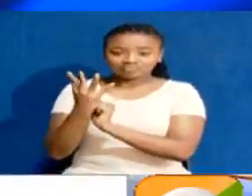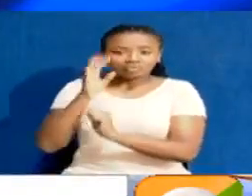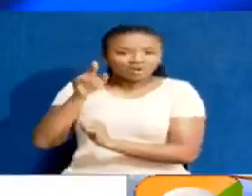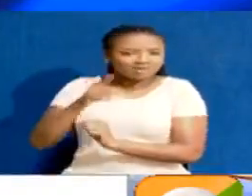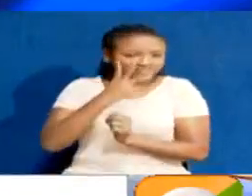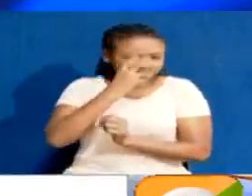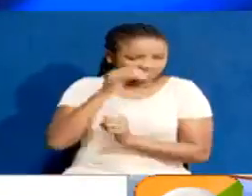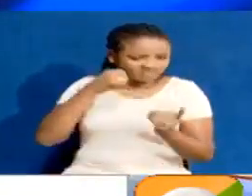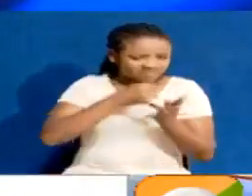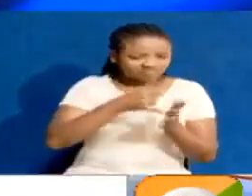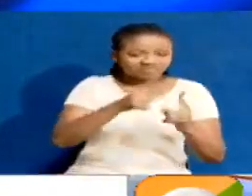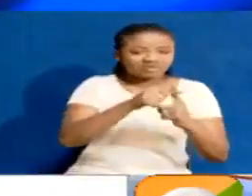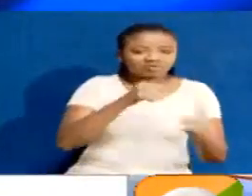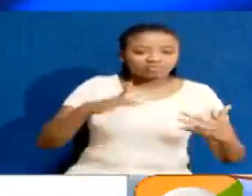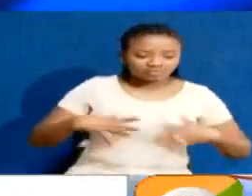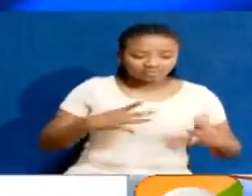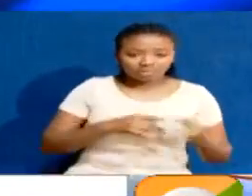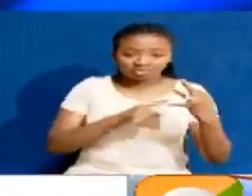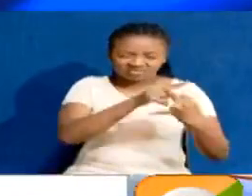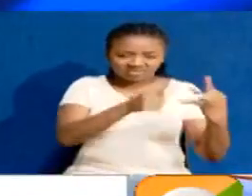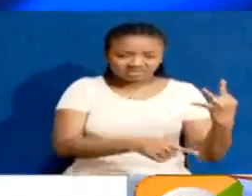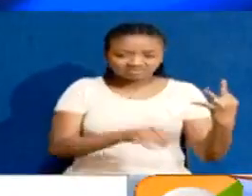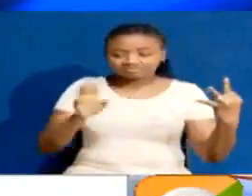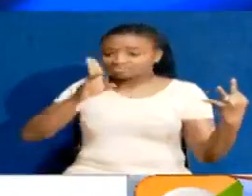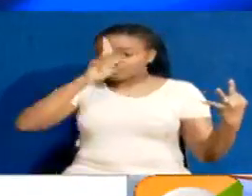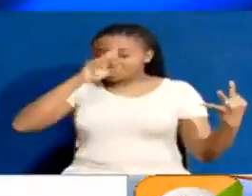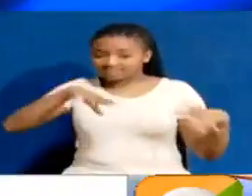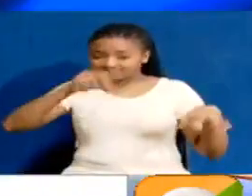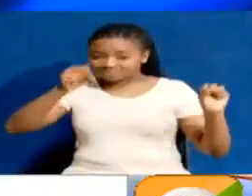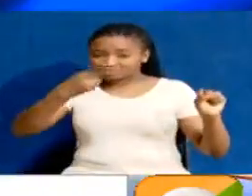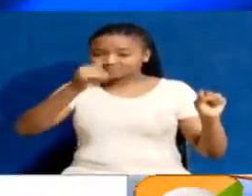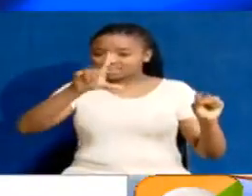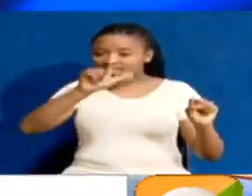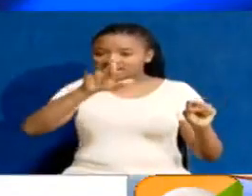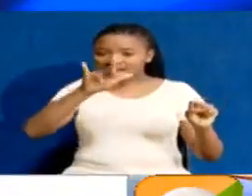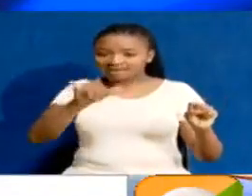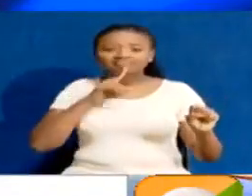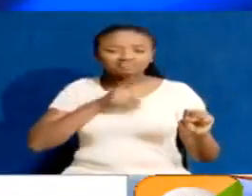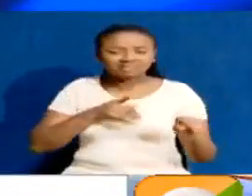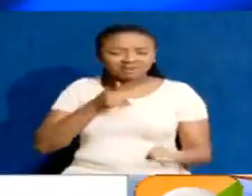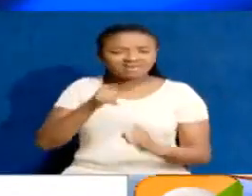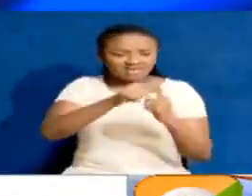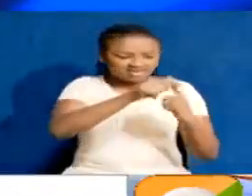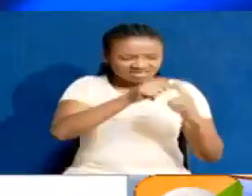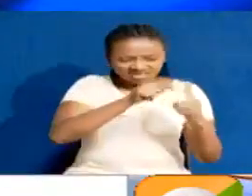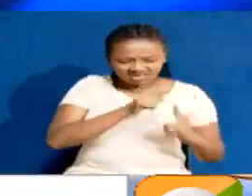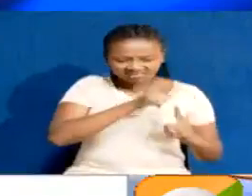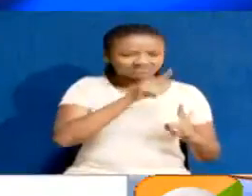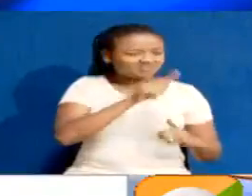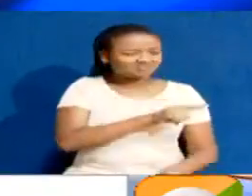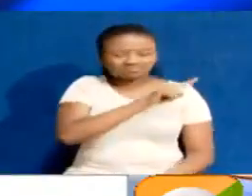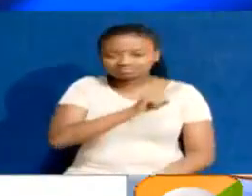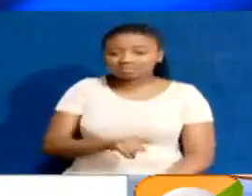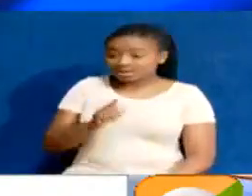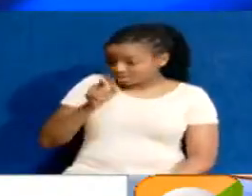akiwemo mfanyibiashara mmoja mashuhuri mjini humo. Inspekta Mkuu wa polisi Hillary Mutyambai akikashifu mauaji haya amesema kwamba